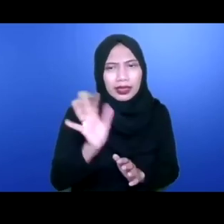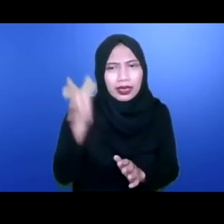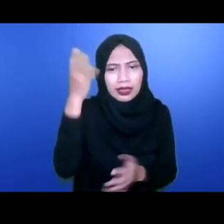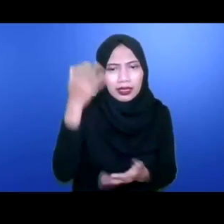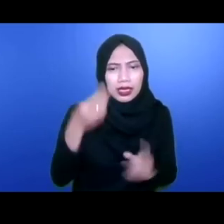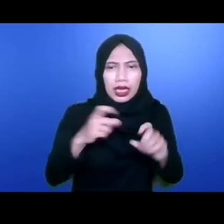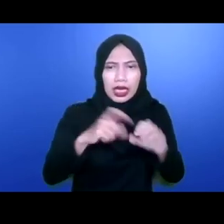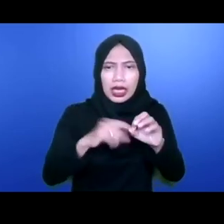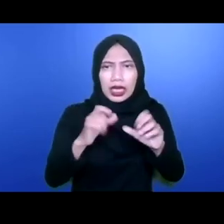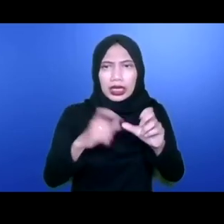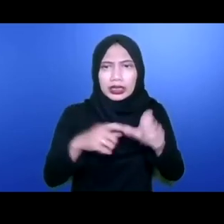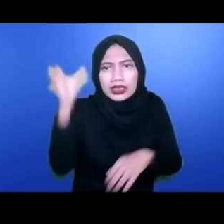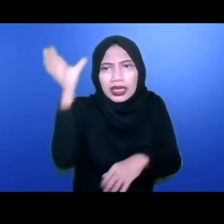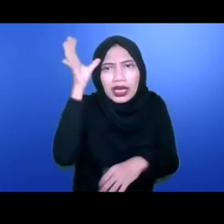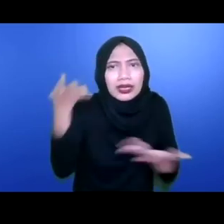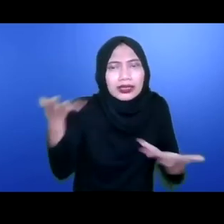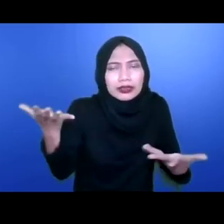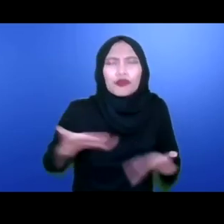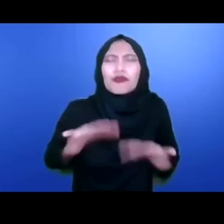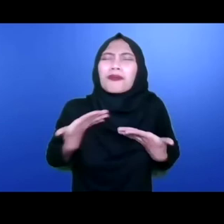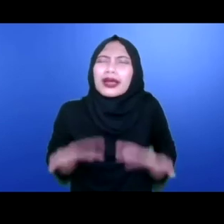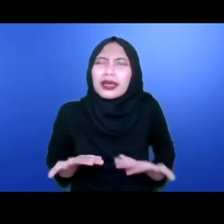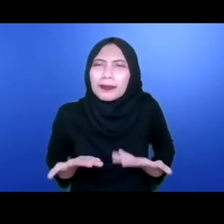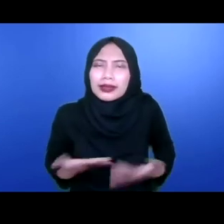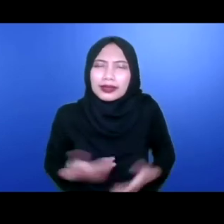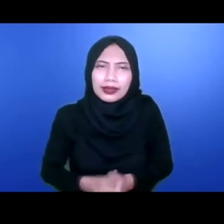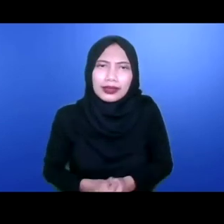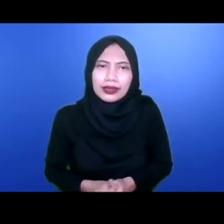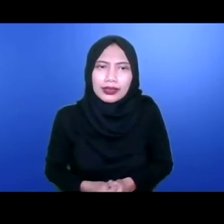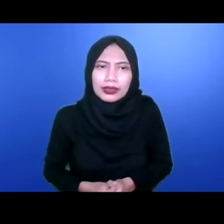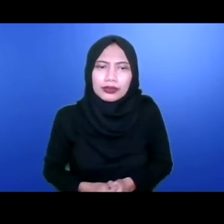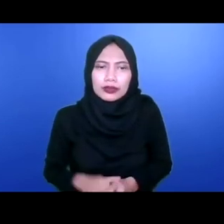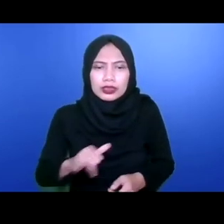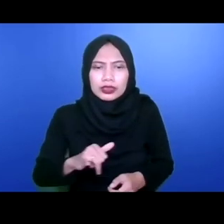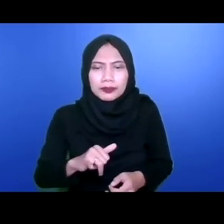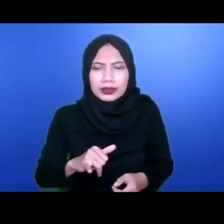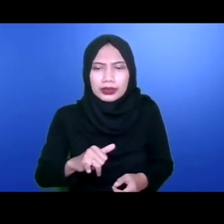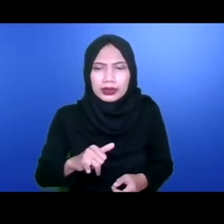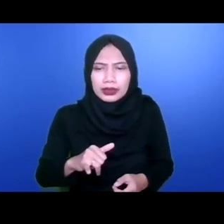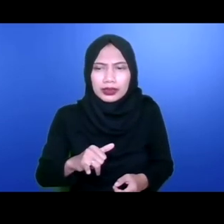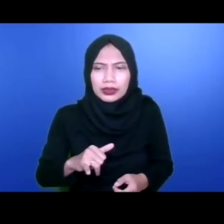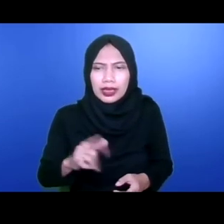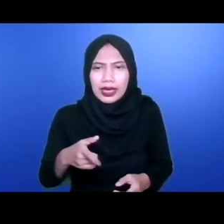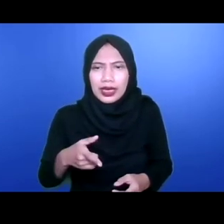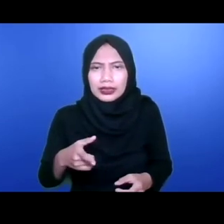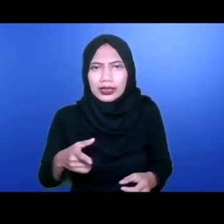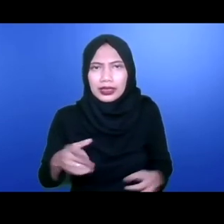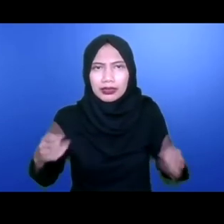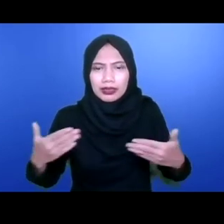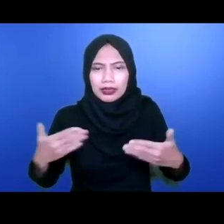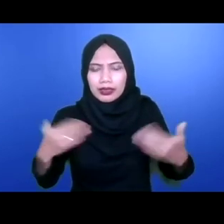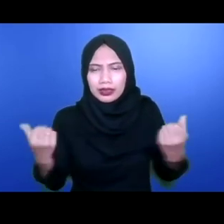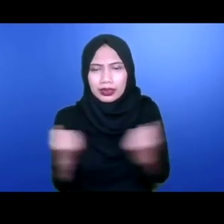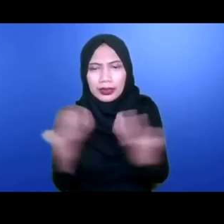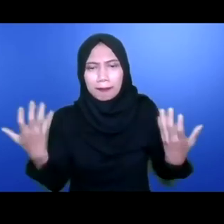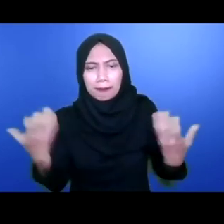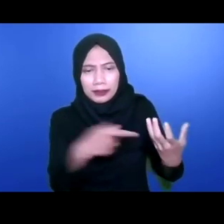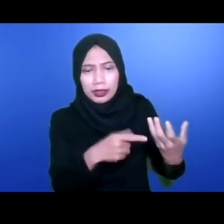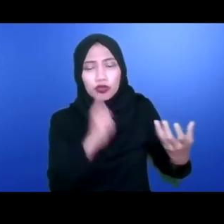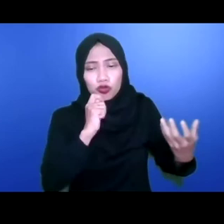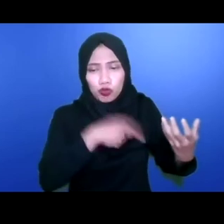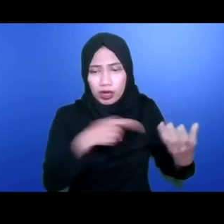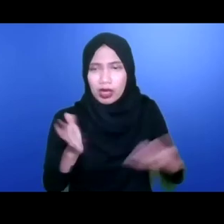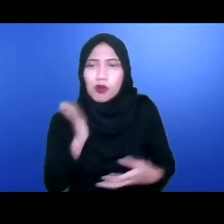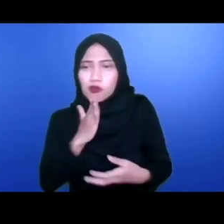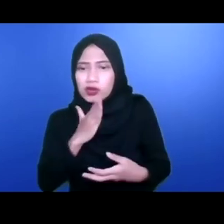harus ngelakuin? Karena memang ada gap di kita dari sisi baby boomer sama generasi milenial yang cukup besar di kita.